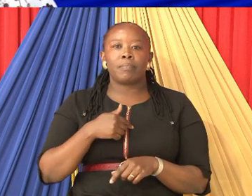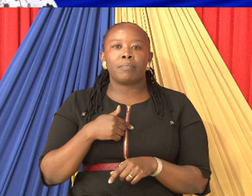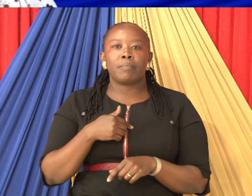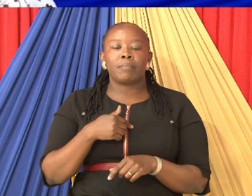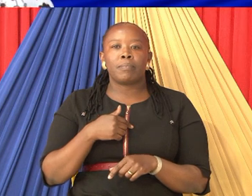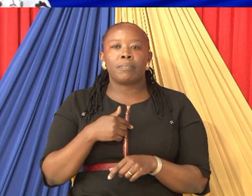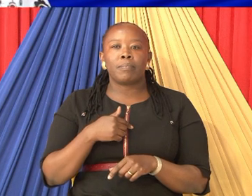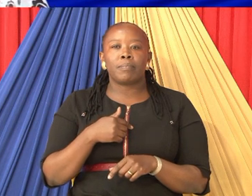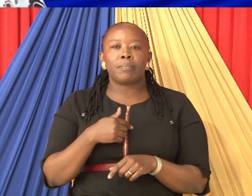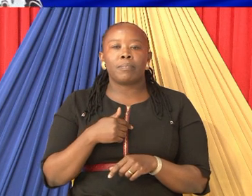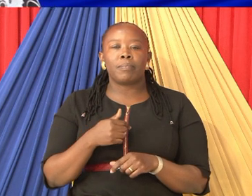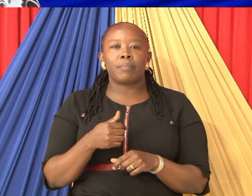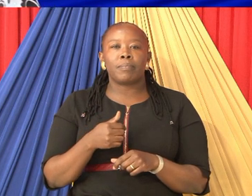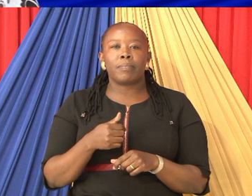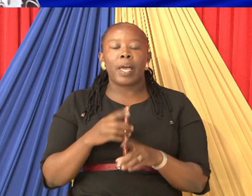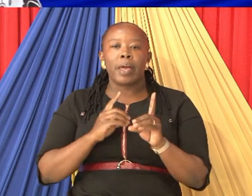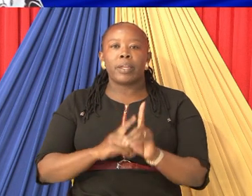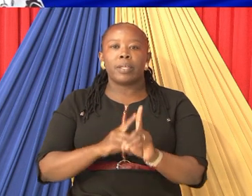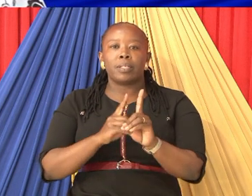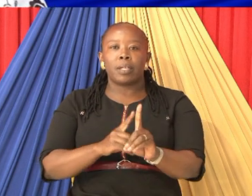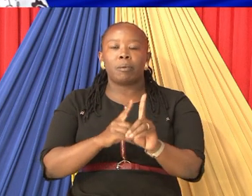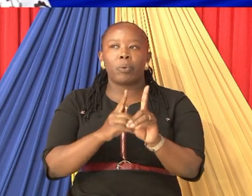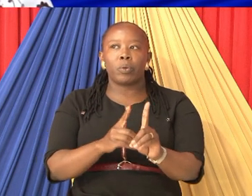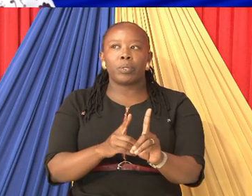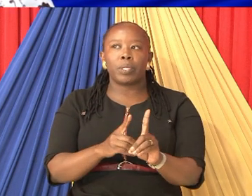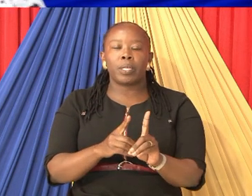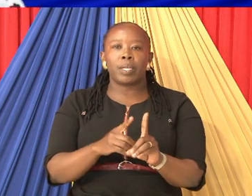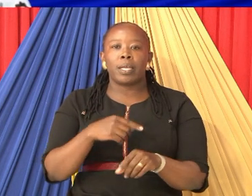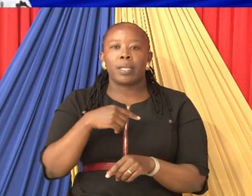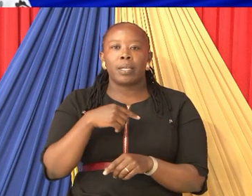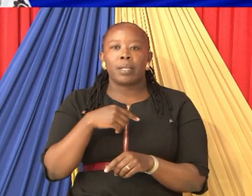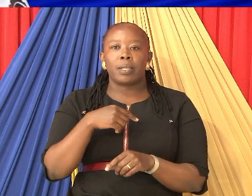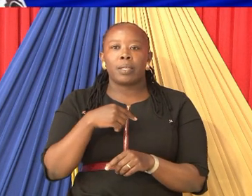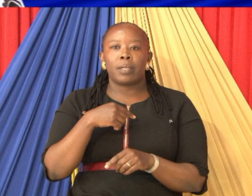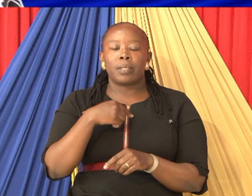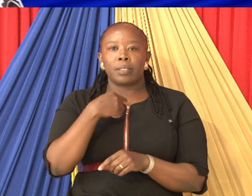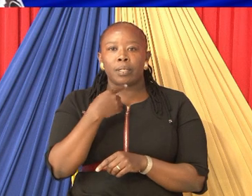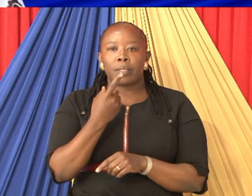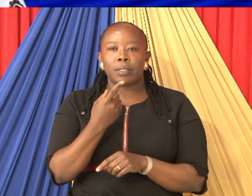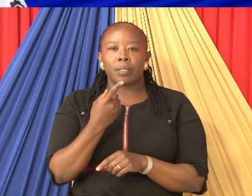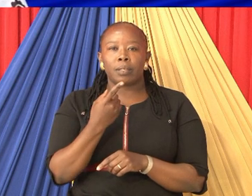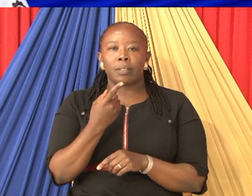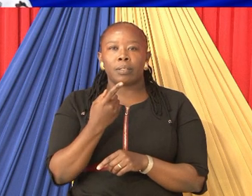njiani. Wanafunzi wake wakaambia,